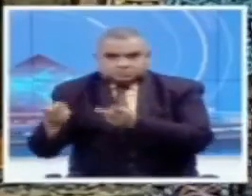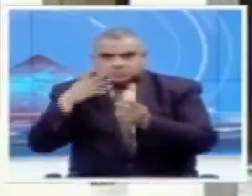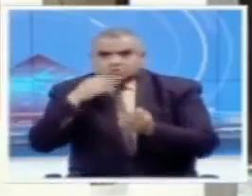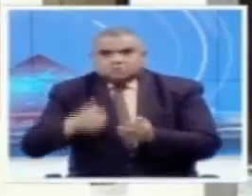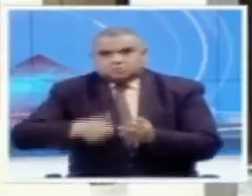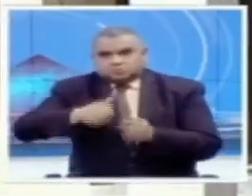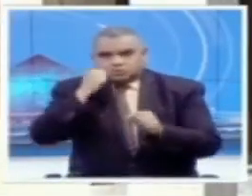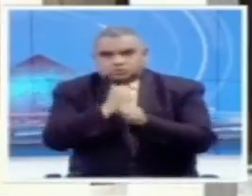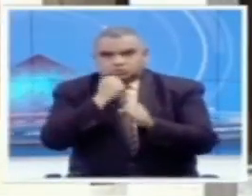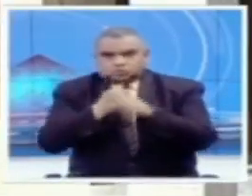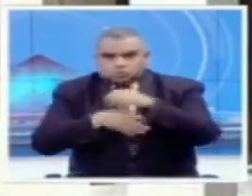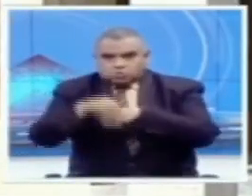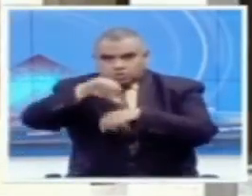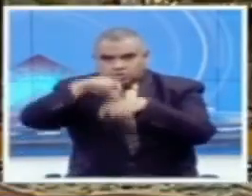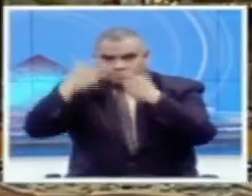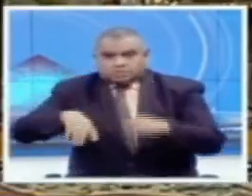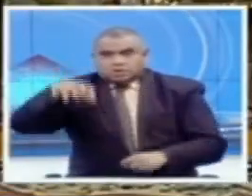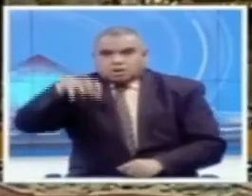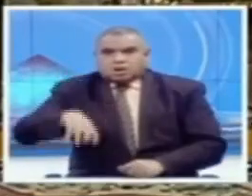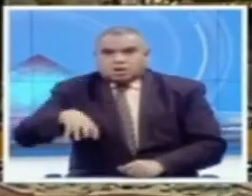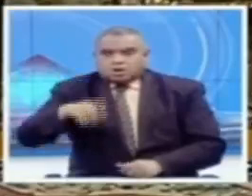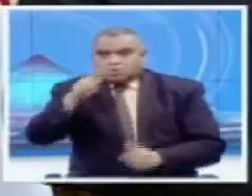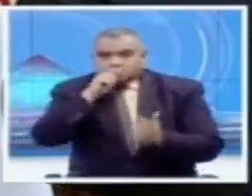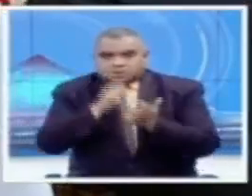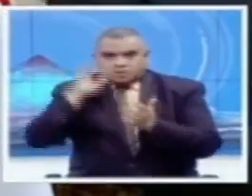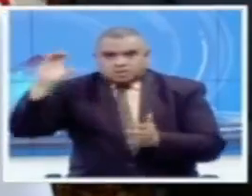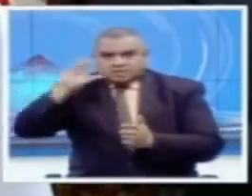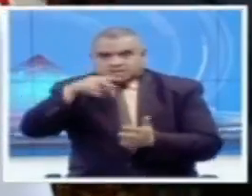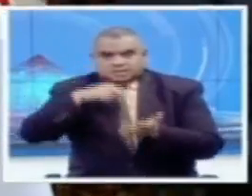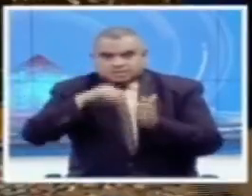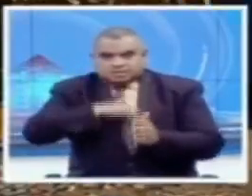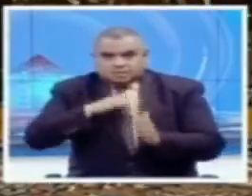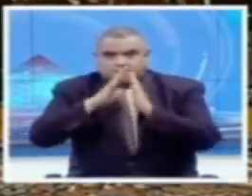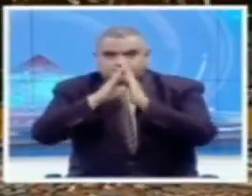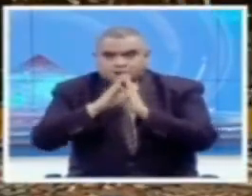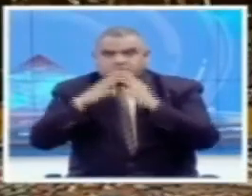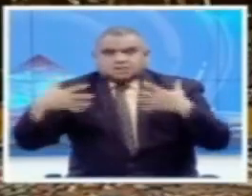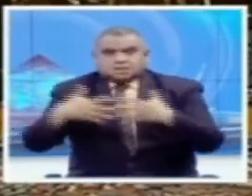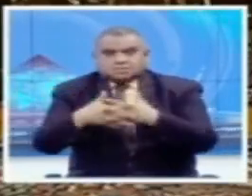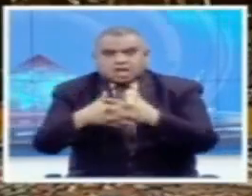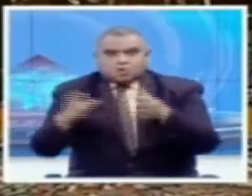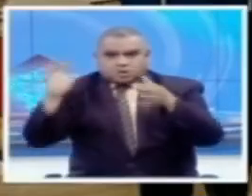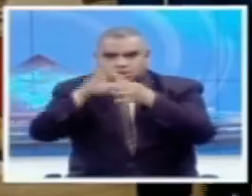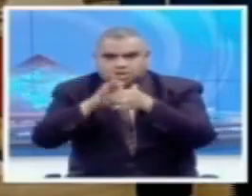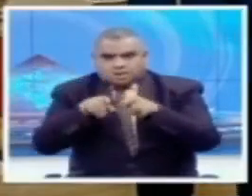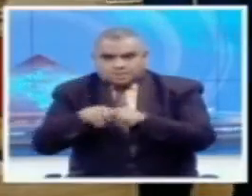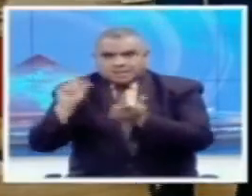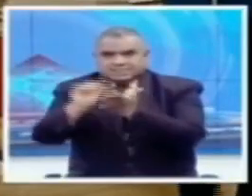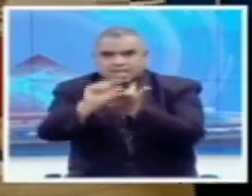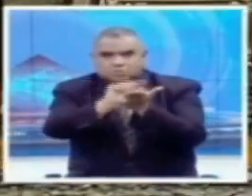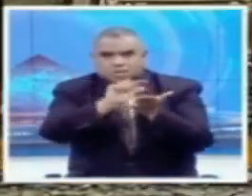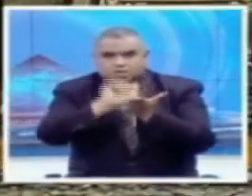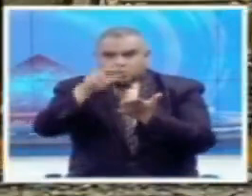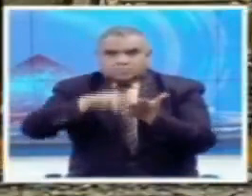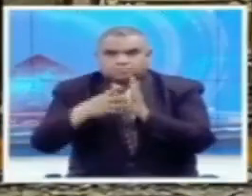في مهامهم بالقاهرة، مؤكداً سيادته حرص مصر على تعزيز أطر العلاقات الثنائية مع دولهم